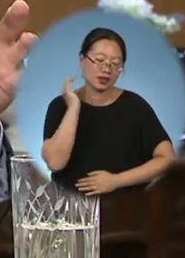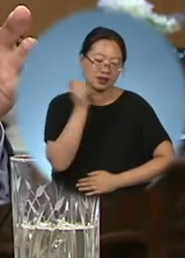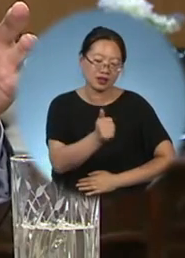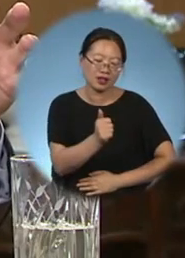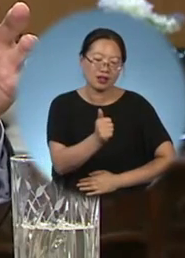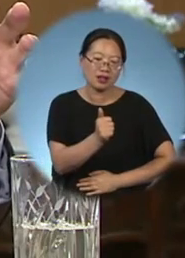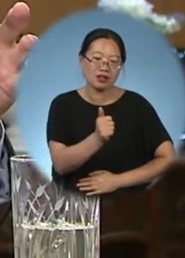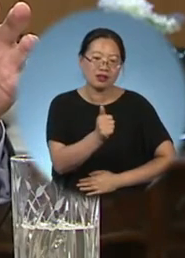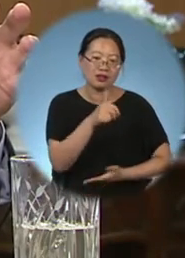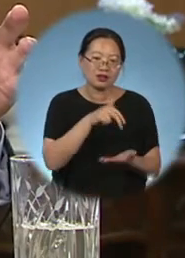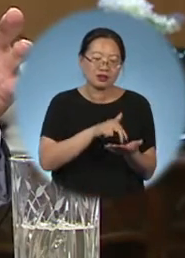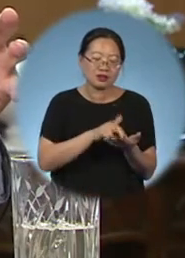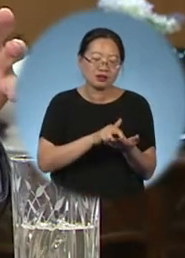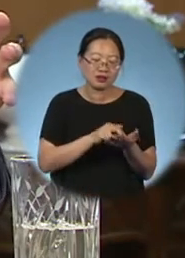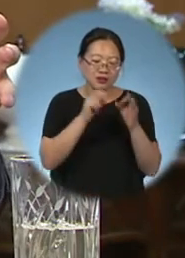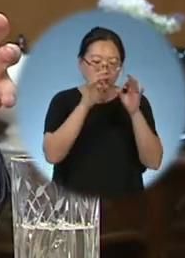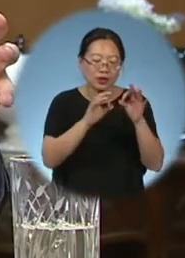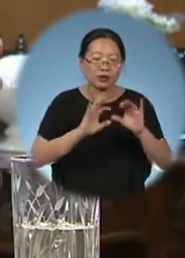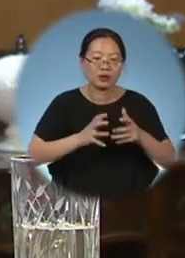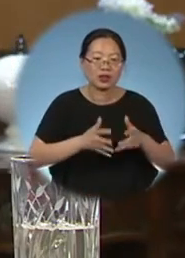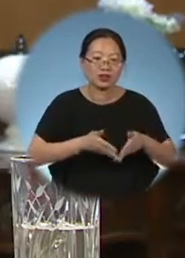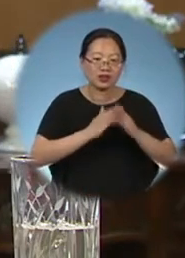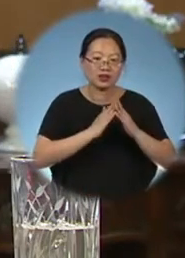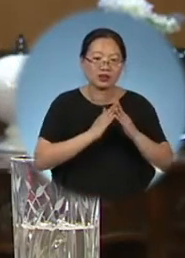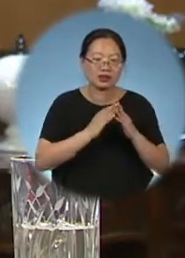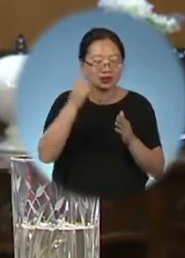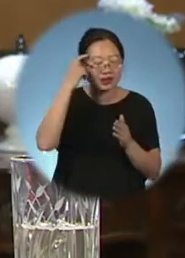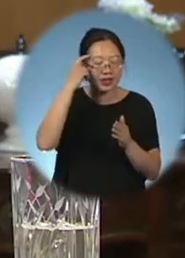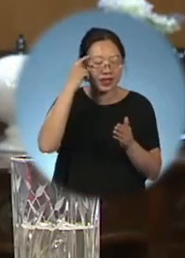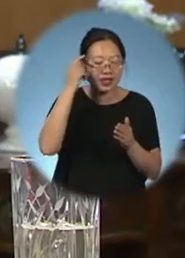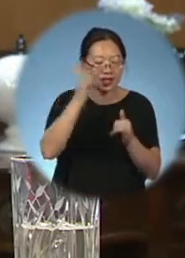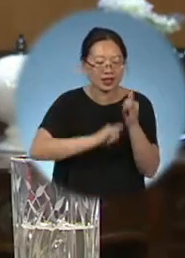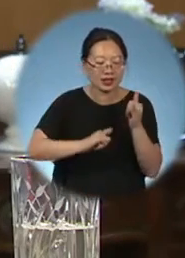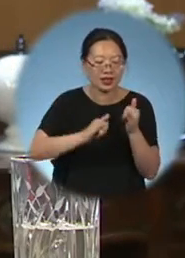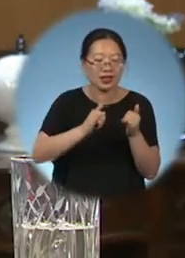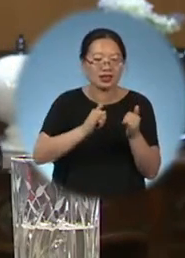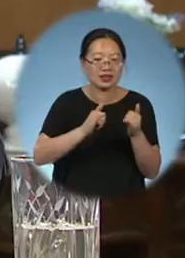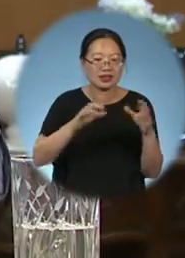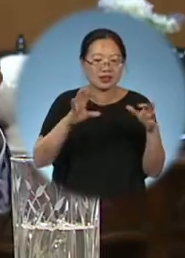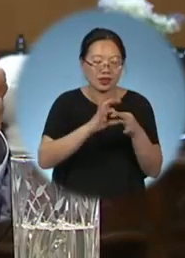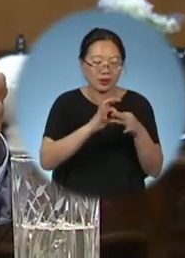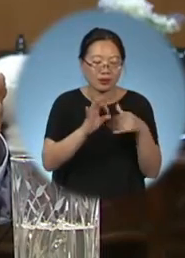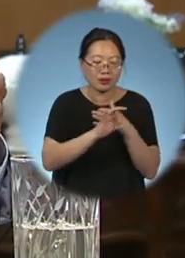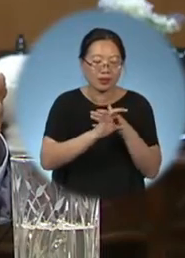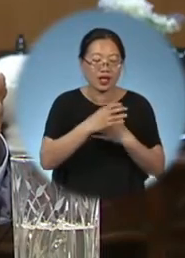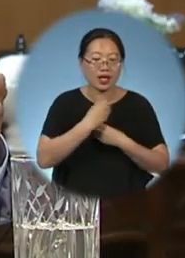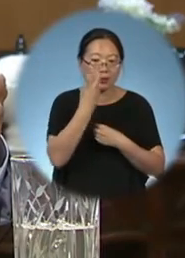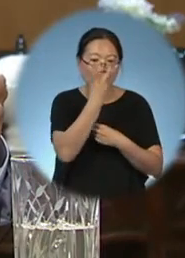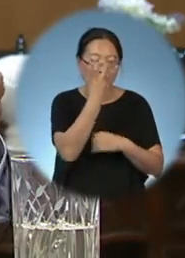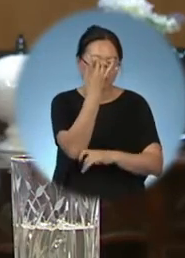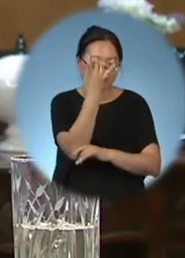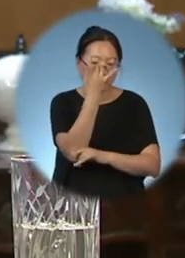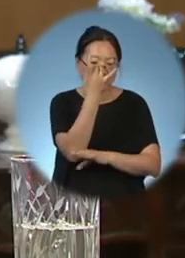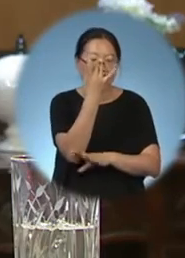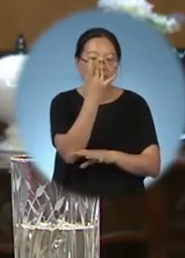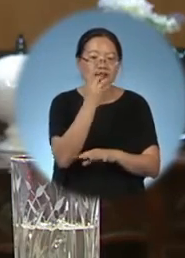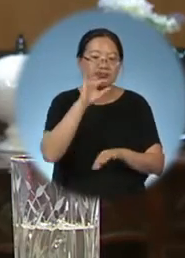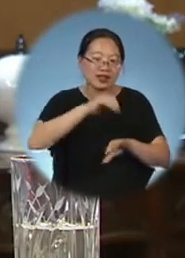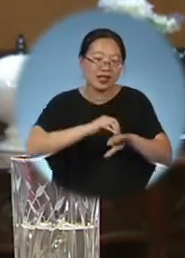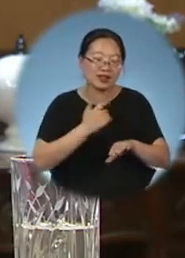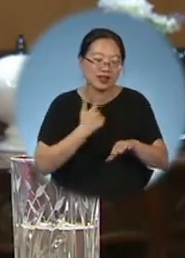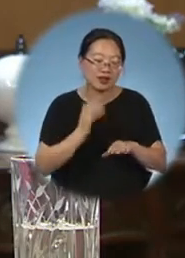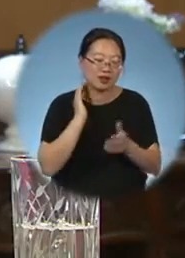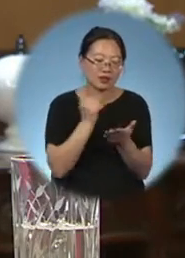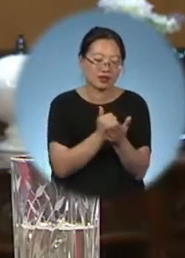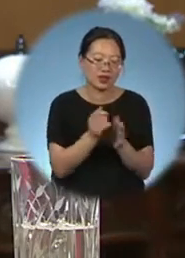대통령 학적 관점에서 국가 건설 사관을 결합하면 안보를 토대를 닦은 대통령들, 예.